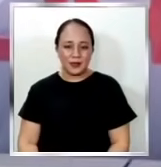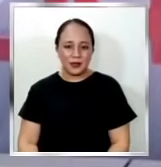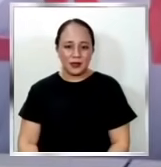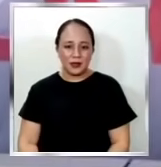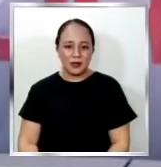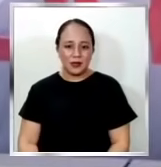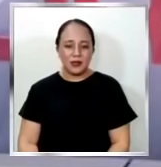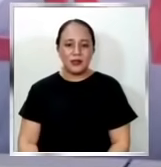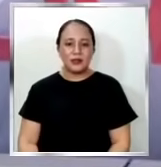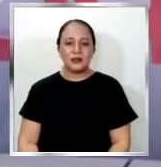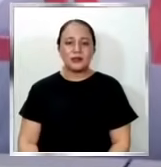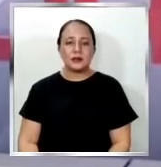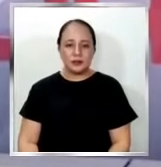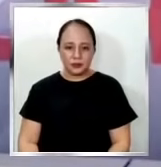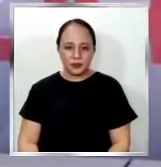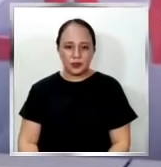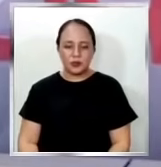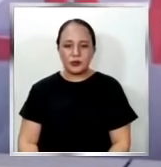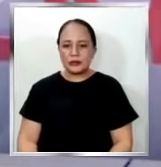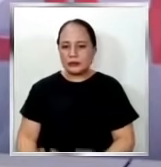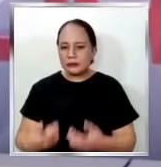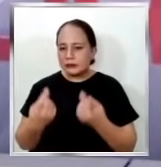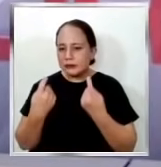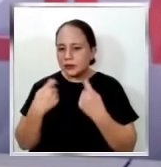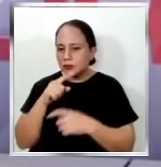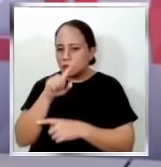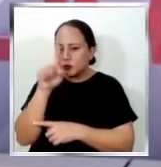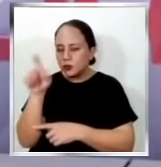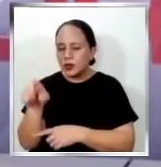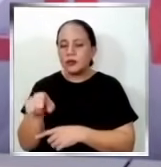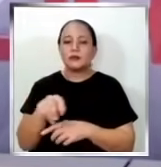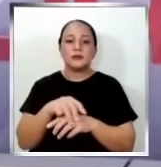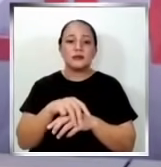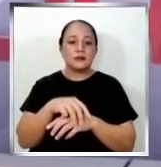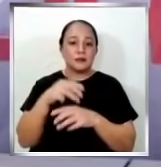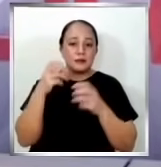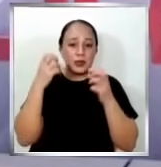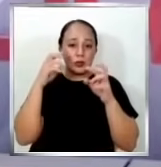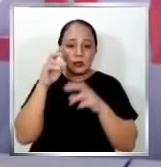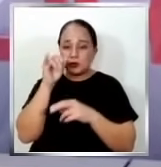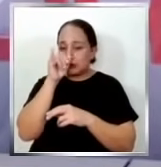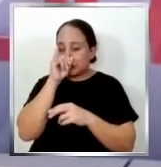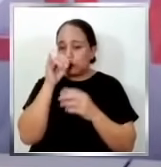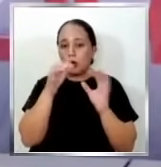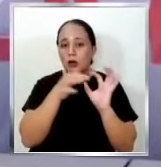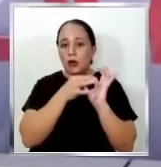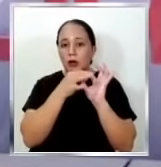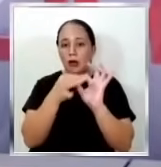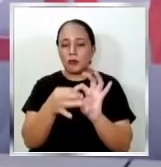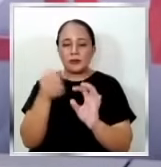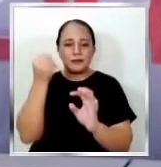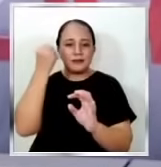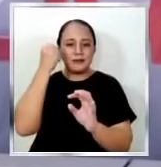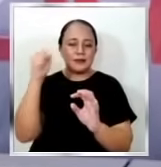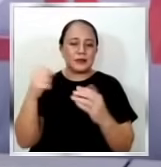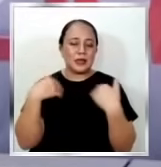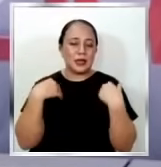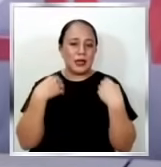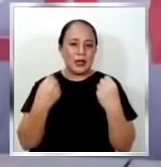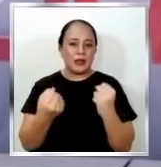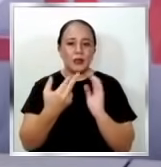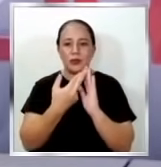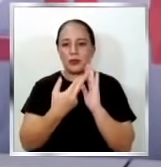Pinagsisikapan pa po namin kunin ang pahayag ni Manila Mayor Isko Moreno kaugnay ng mga nalabag na health protocol ng kanyang